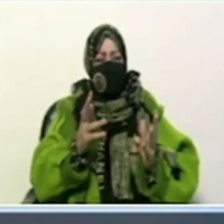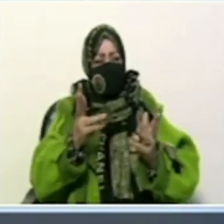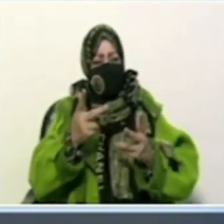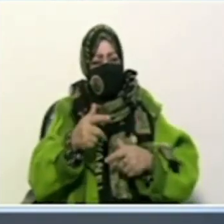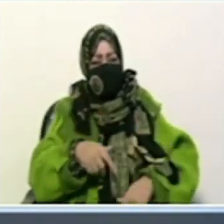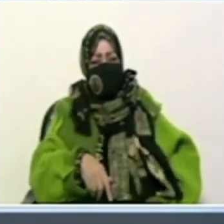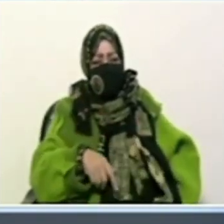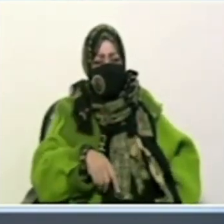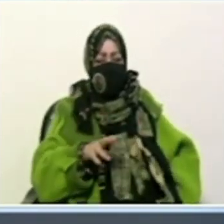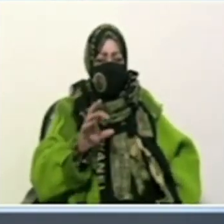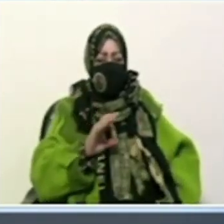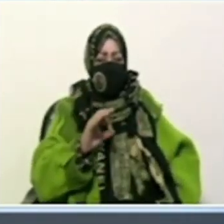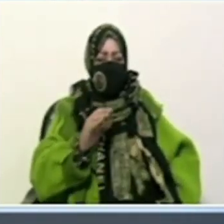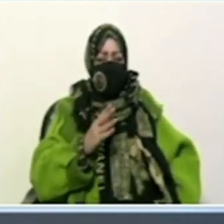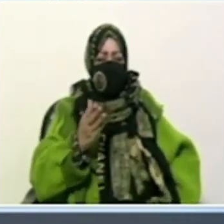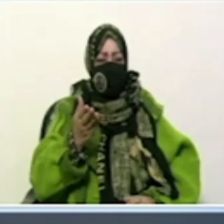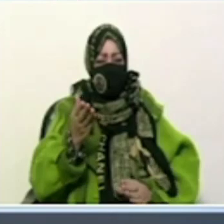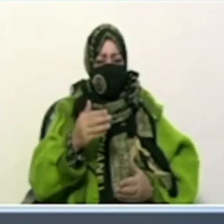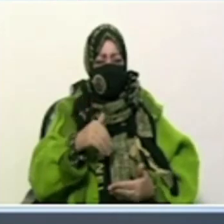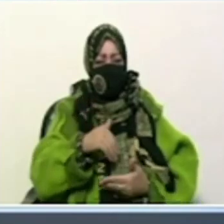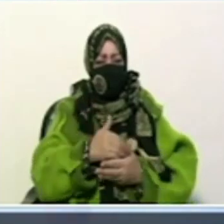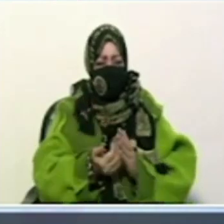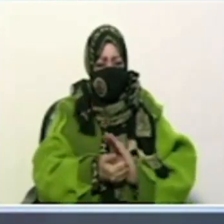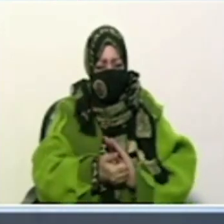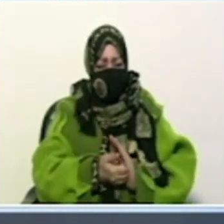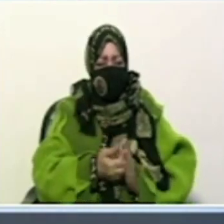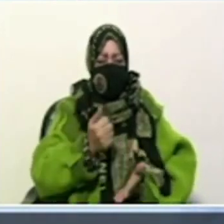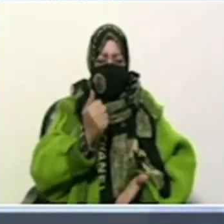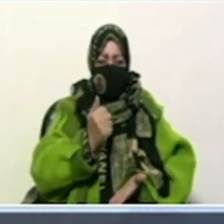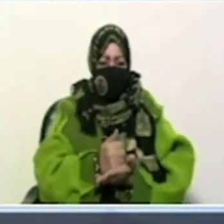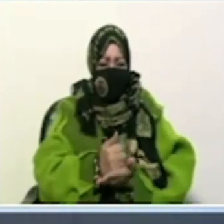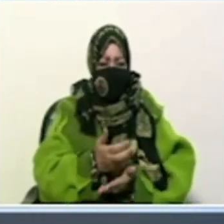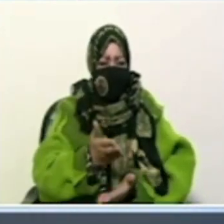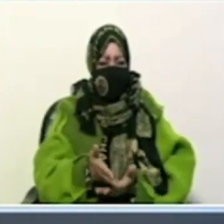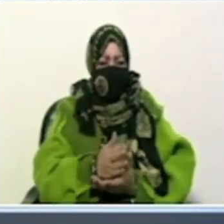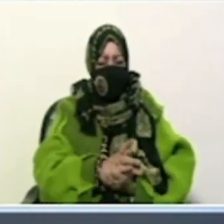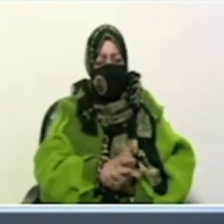تتصرفي فيه، فبالتالي هو مملوك لك يمكنك التصرف فيه،